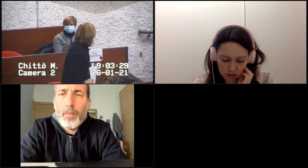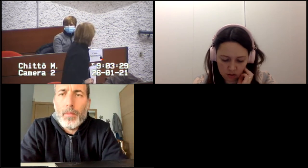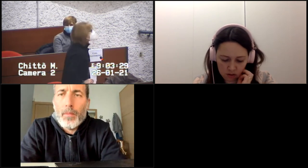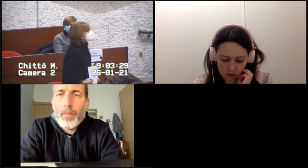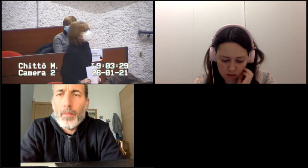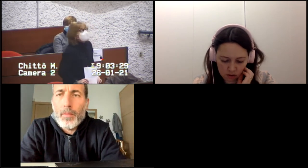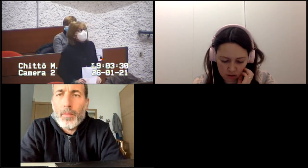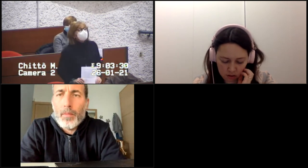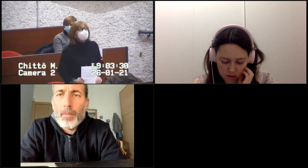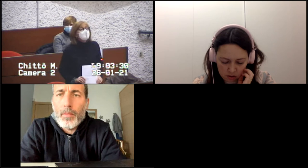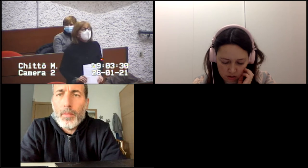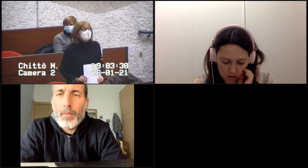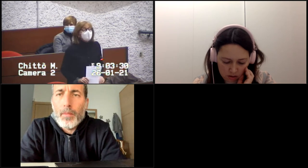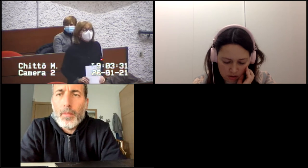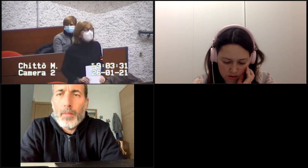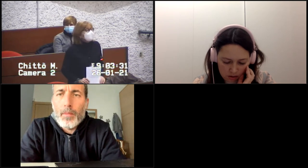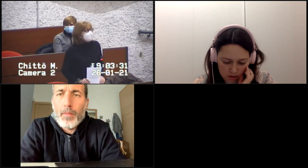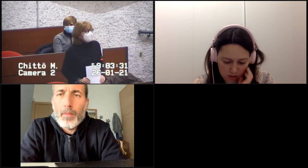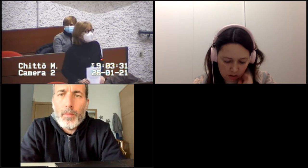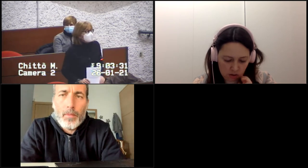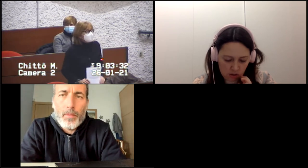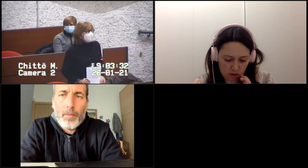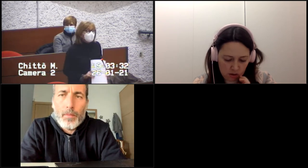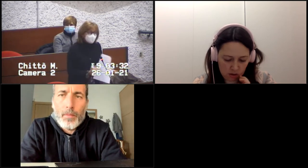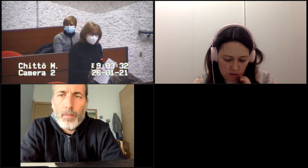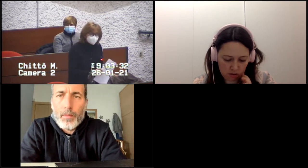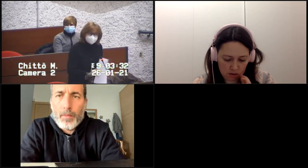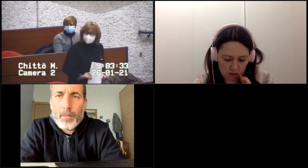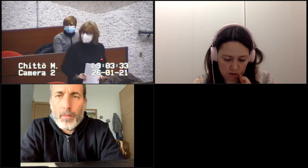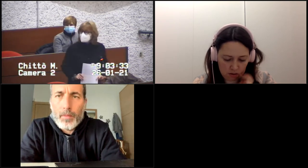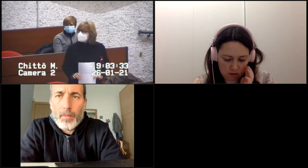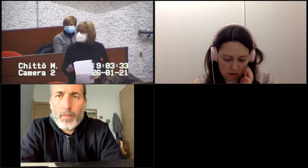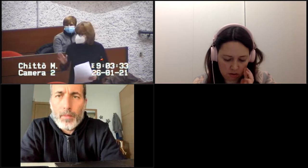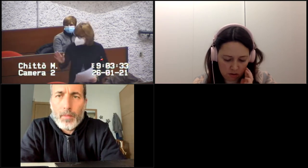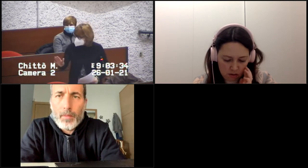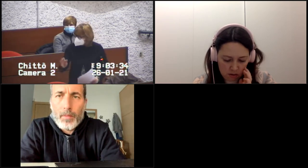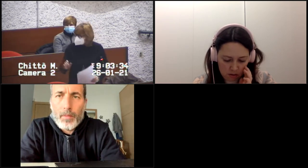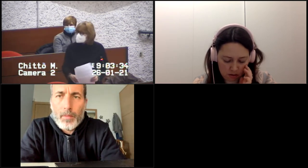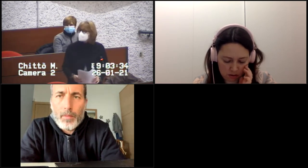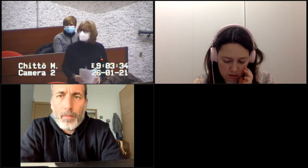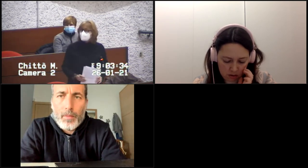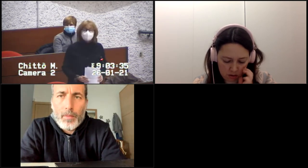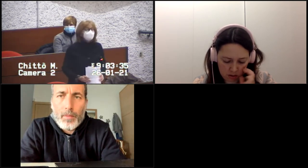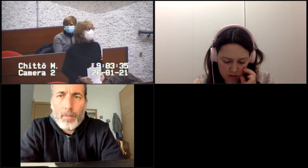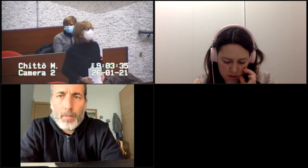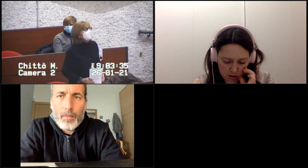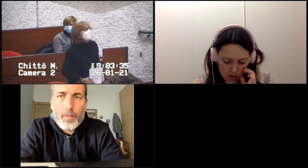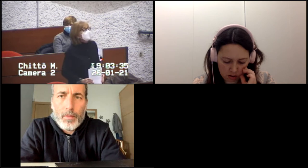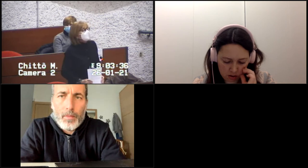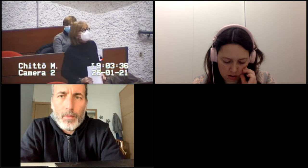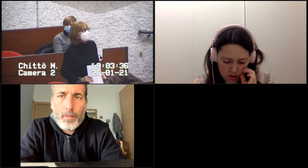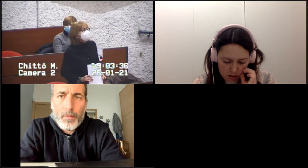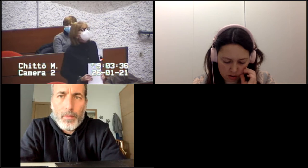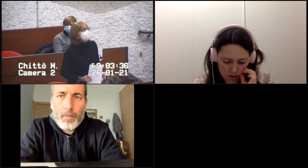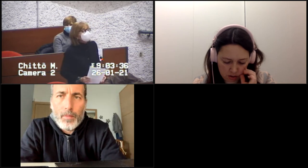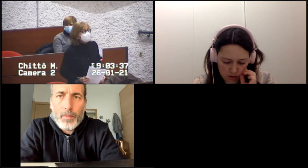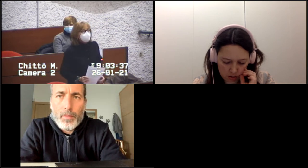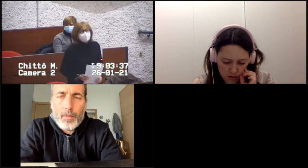Lombardia, questa norma noi non l'applichiamo, lo prevede la legge, siamo rincuorati rispetto a questo,